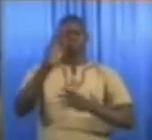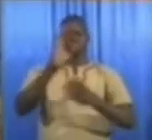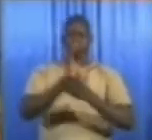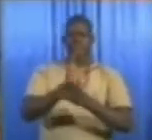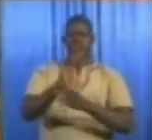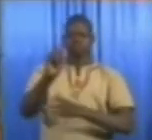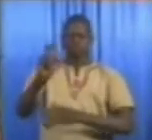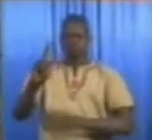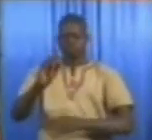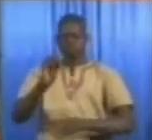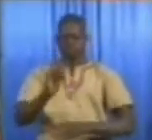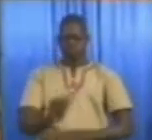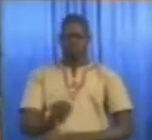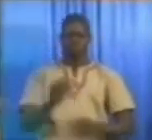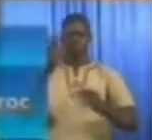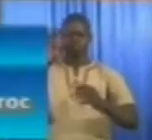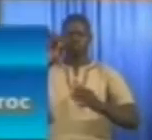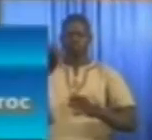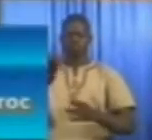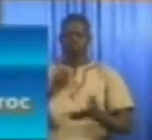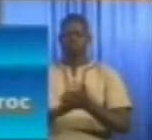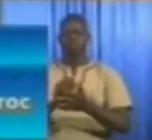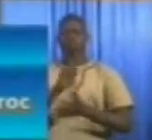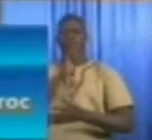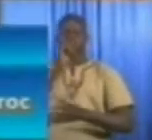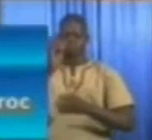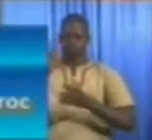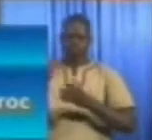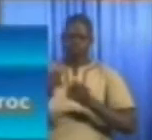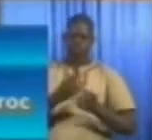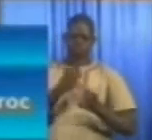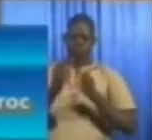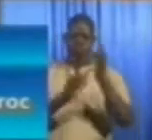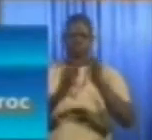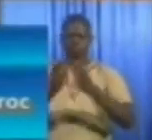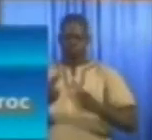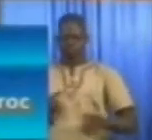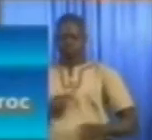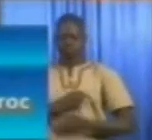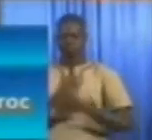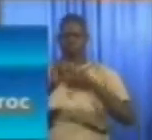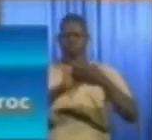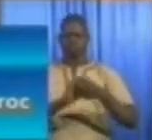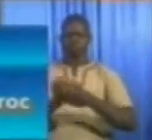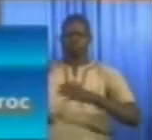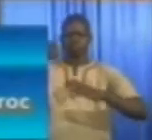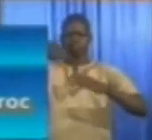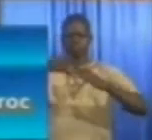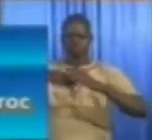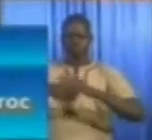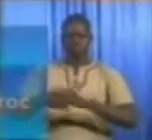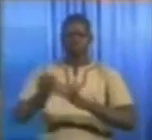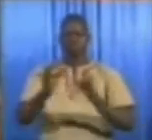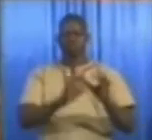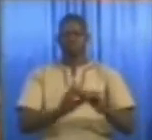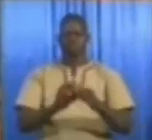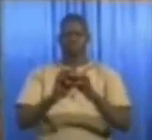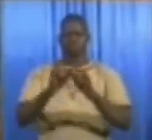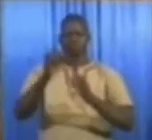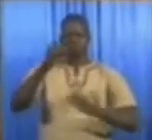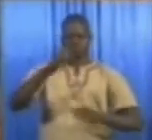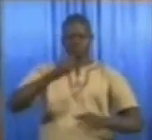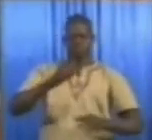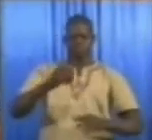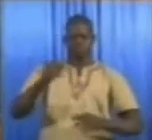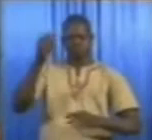Ouagadougou. Deuxièmement, c'est d'exprimer notre solidarité à l'intérieur d'un partenariat Sud-Sud.